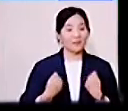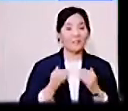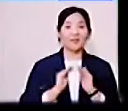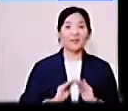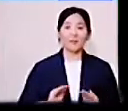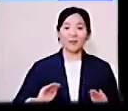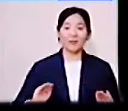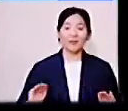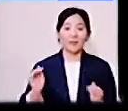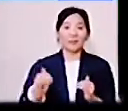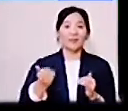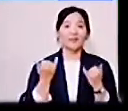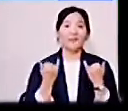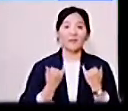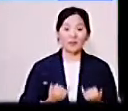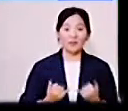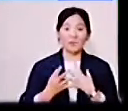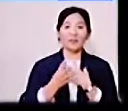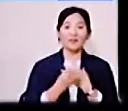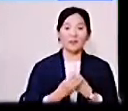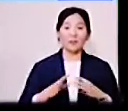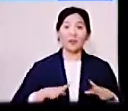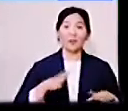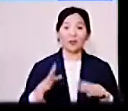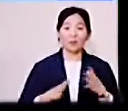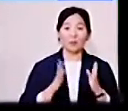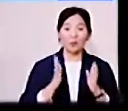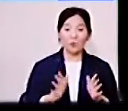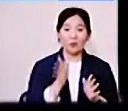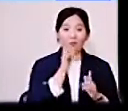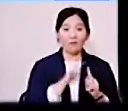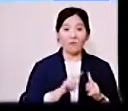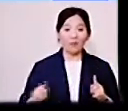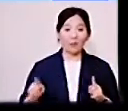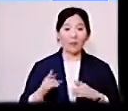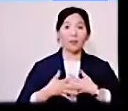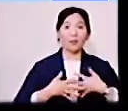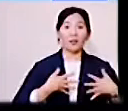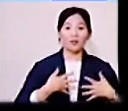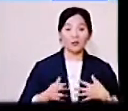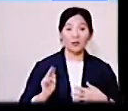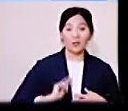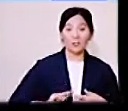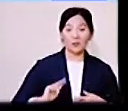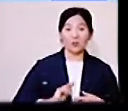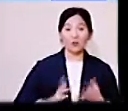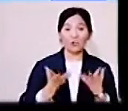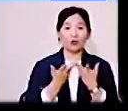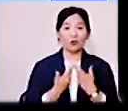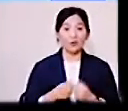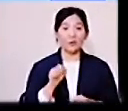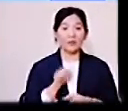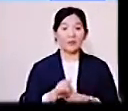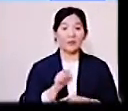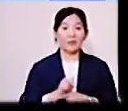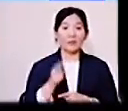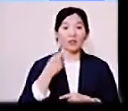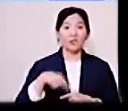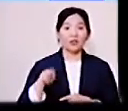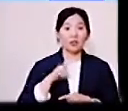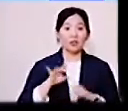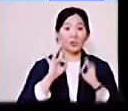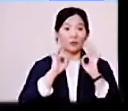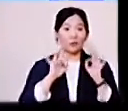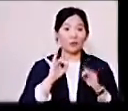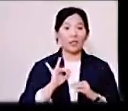ребята! Сегодня мы с вами потренируемся во время практической работы решать задачи на дискретизацию звука